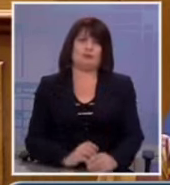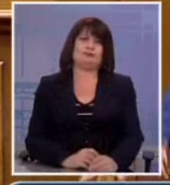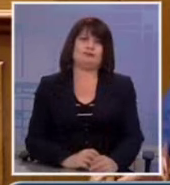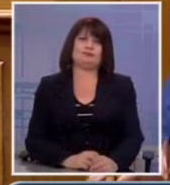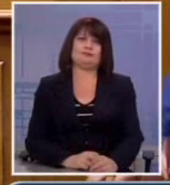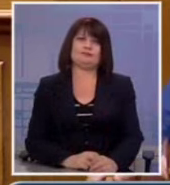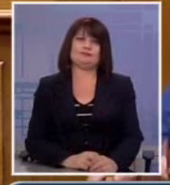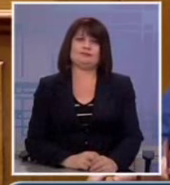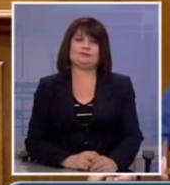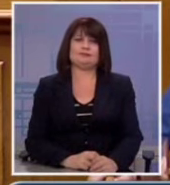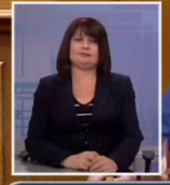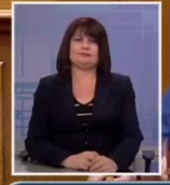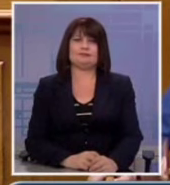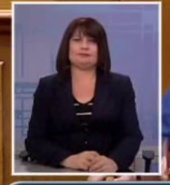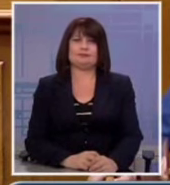πω.